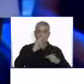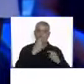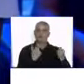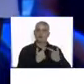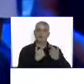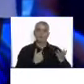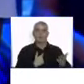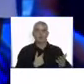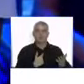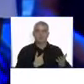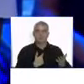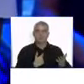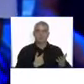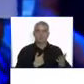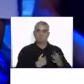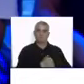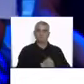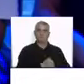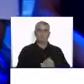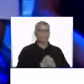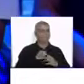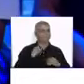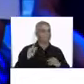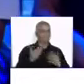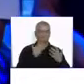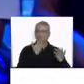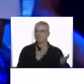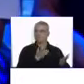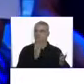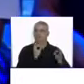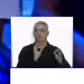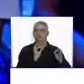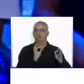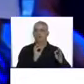השני למלחמה. וכל הסיפור הזה של